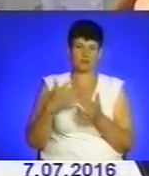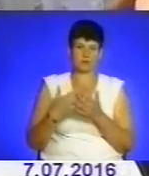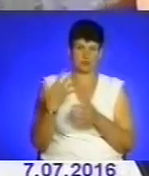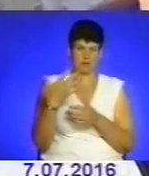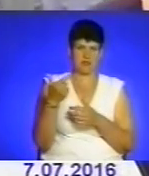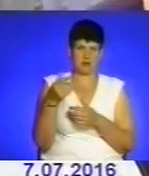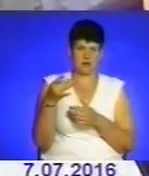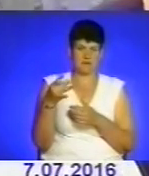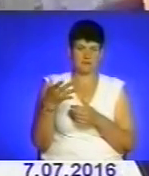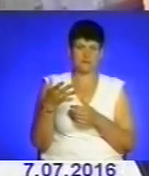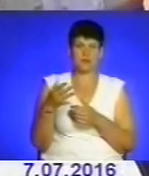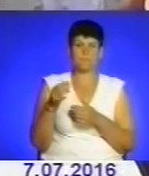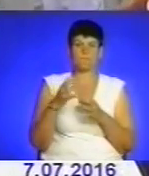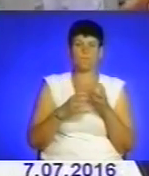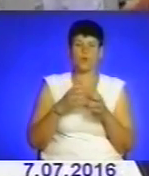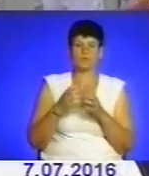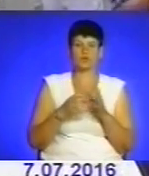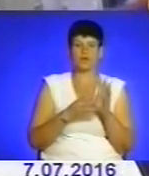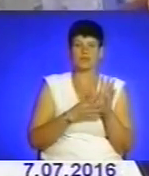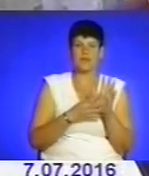гривень, помідора